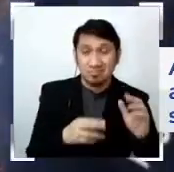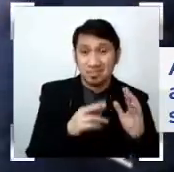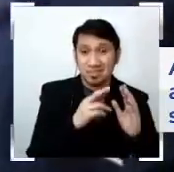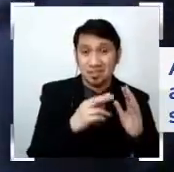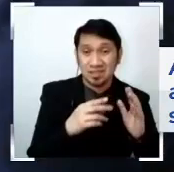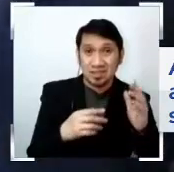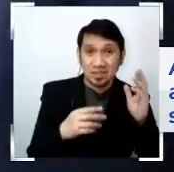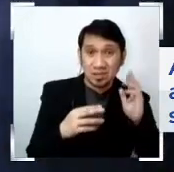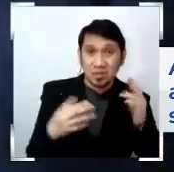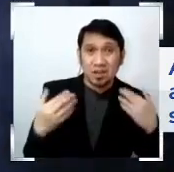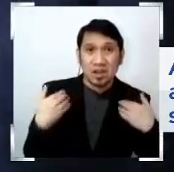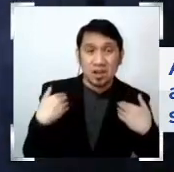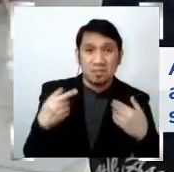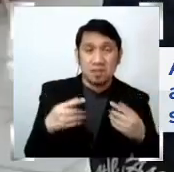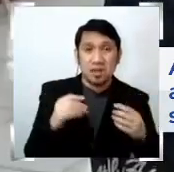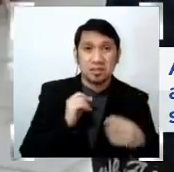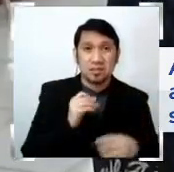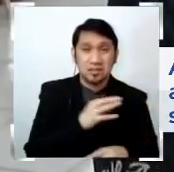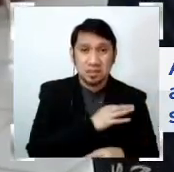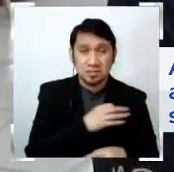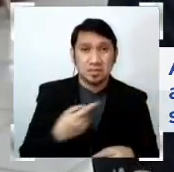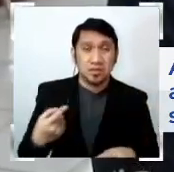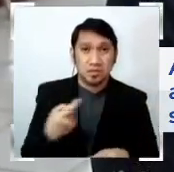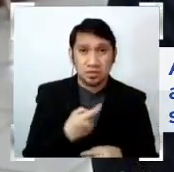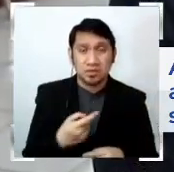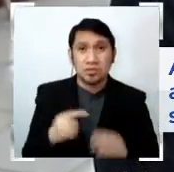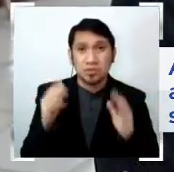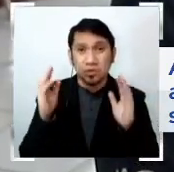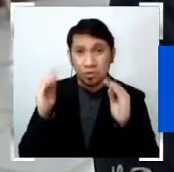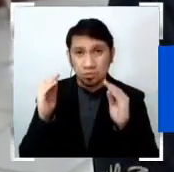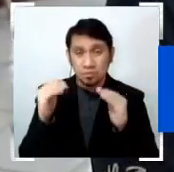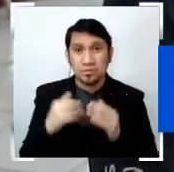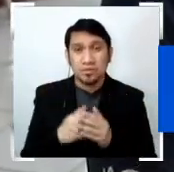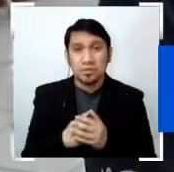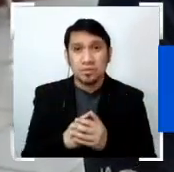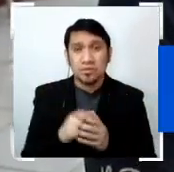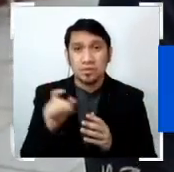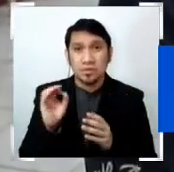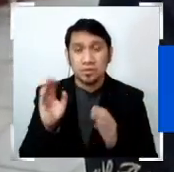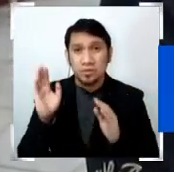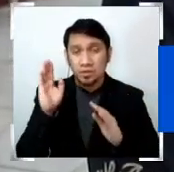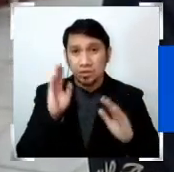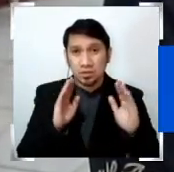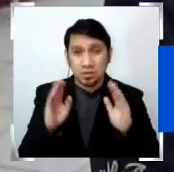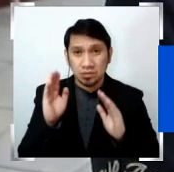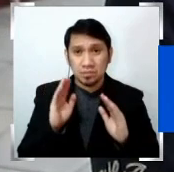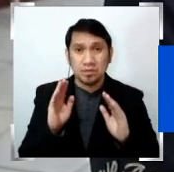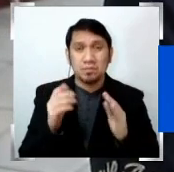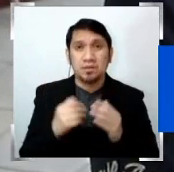sa pangyayari. Panawagan niya. Sana po kung ano man yung mga lumalabas po na